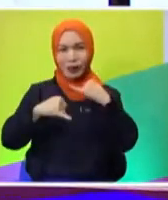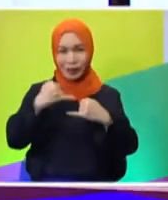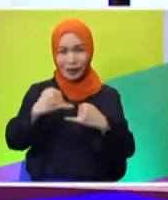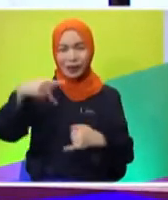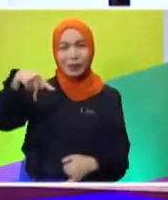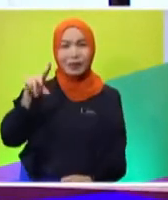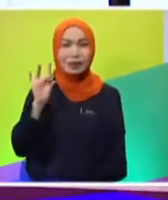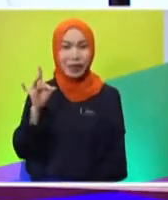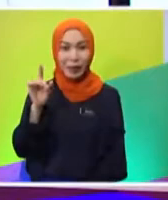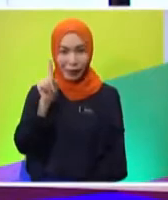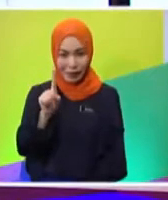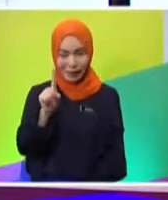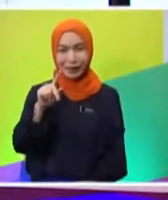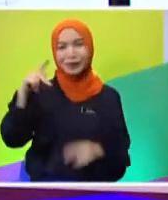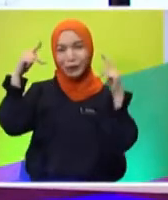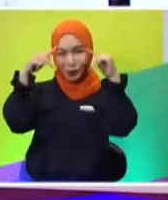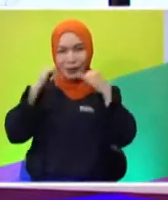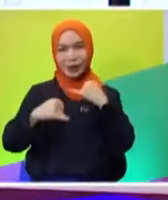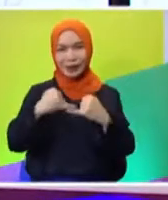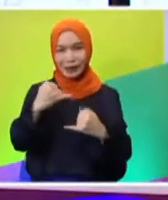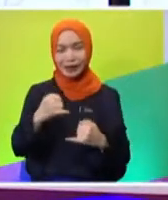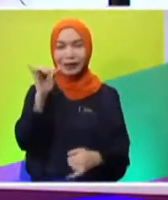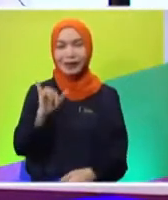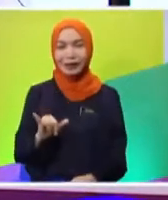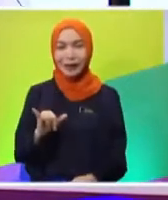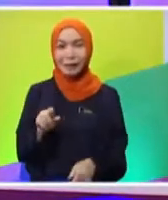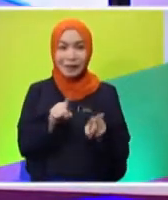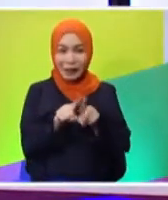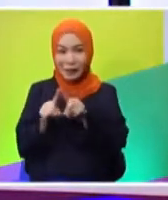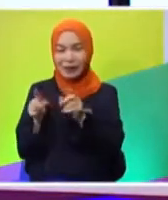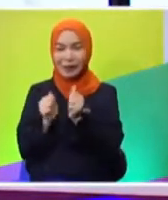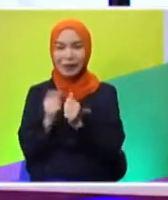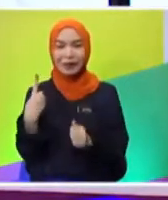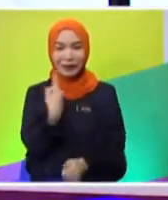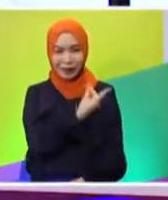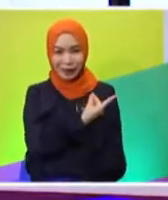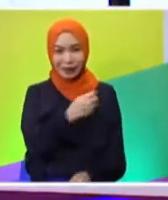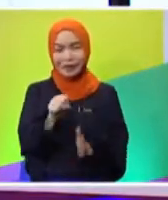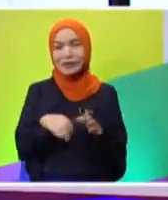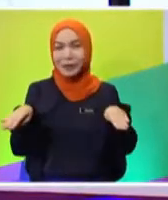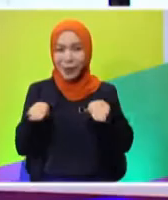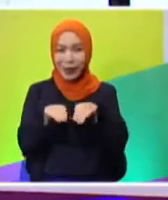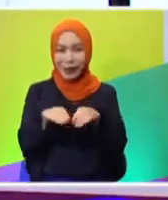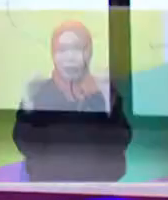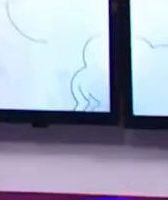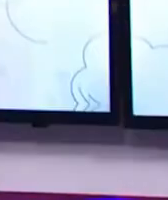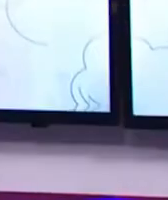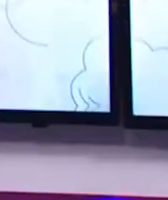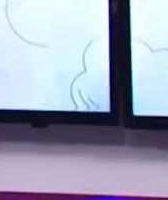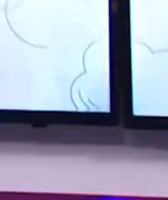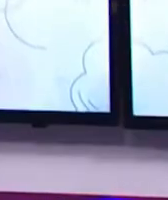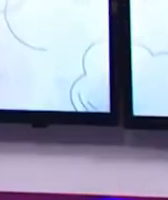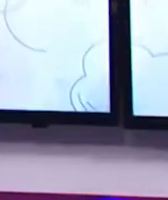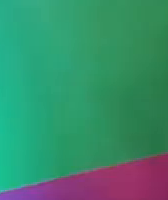presint 18-1 Putrajaya yang enggak tuh setia bersama kita sebagai juru bahasa isyarat pada hari ini